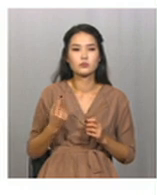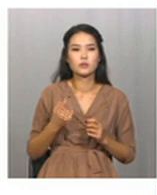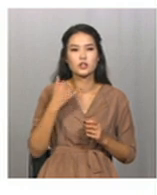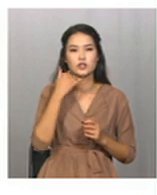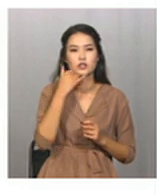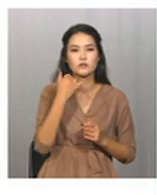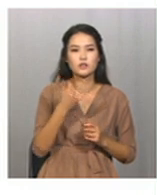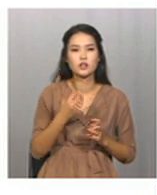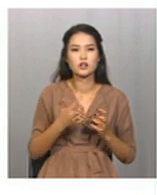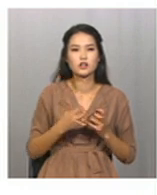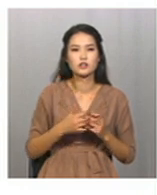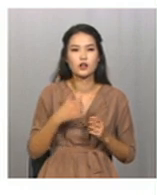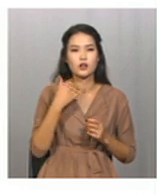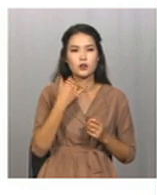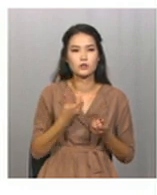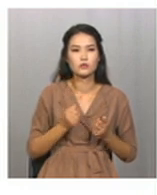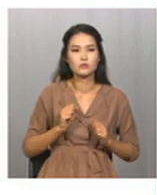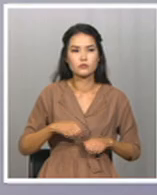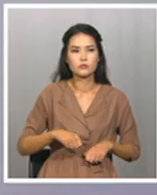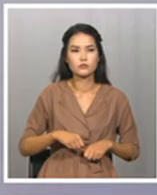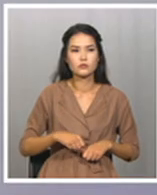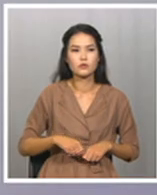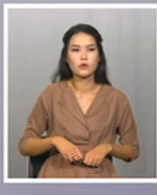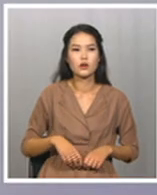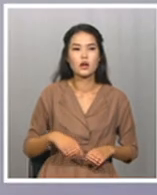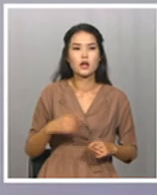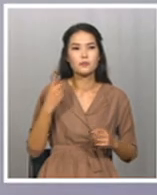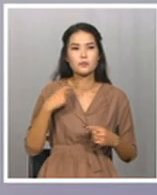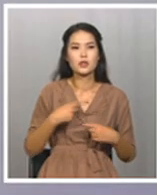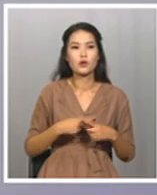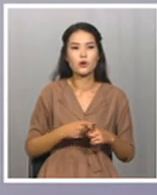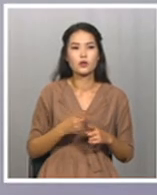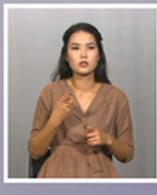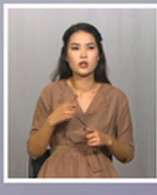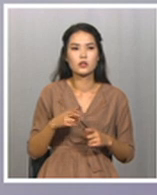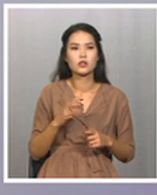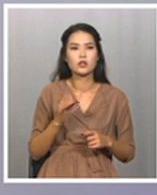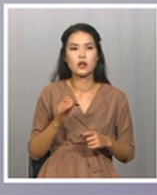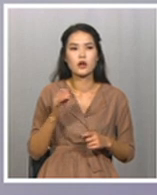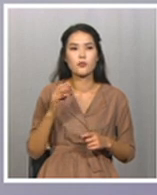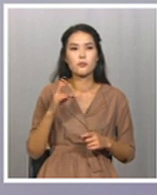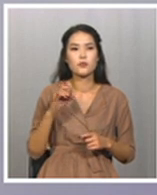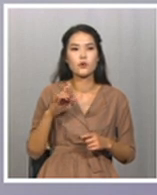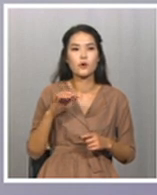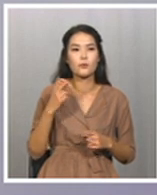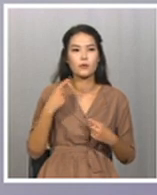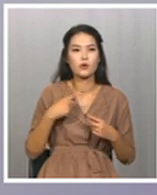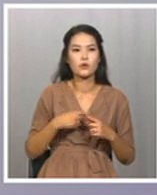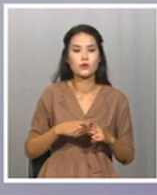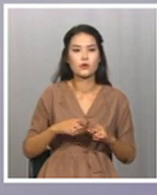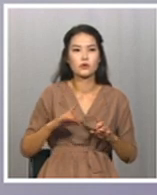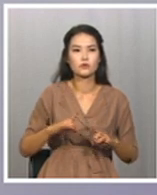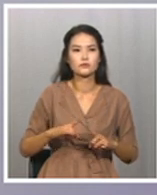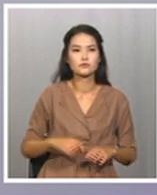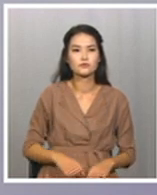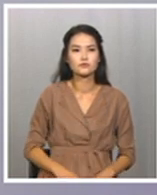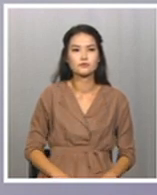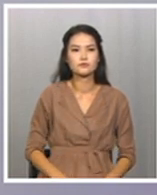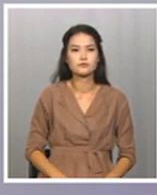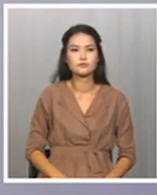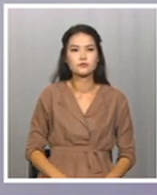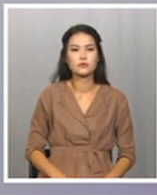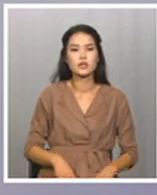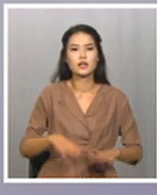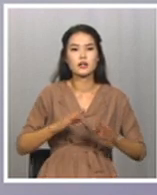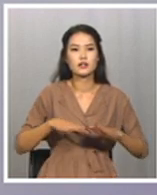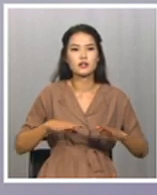8-777-111-11-01 телефоны арқылы алуға болады. Биотехнология және микробиология кафедрасы.